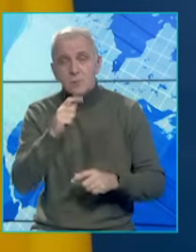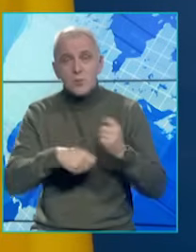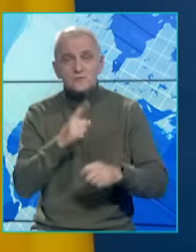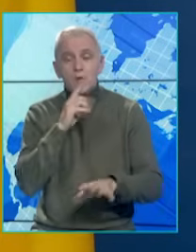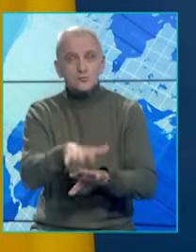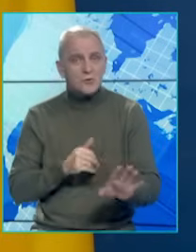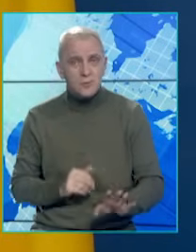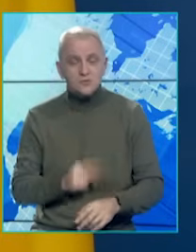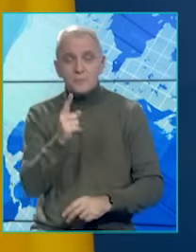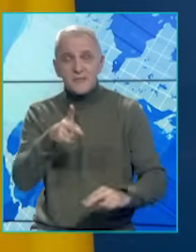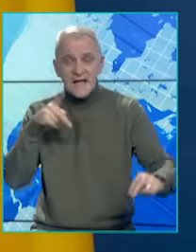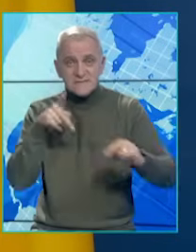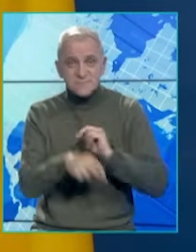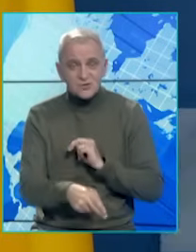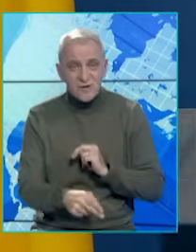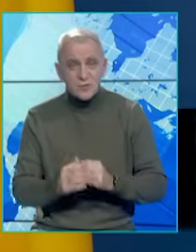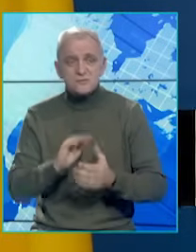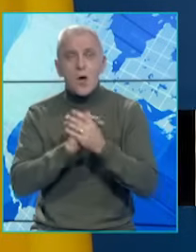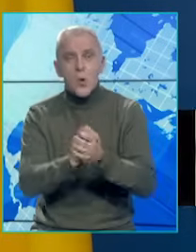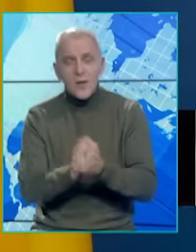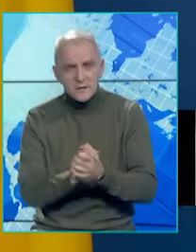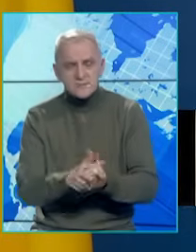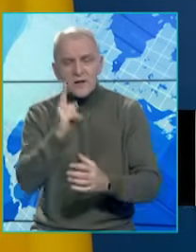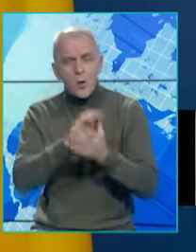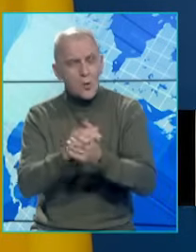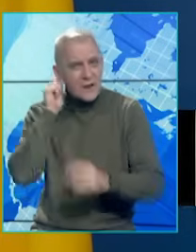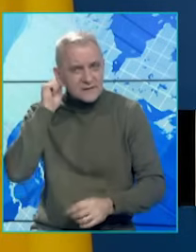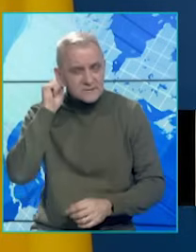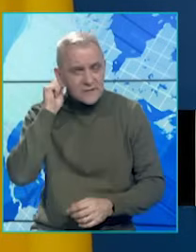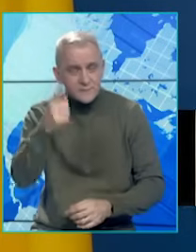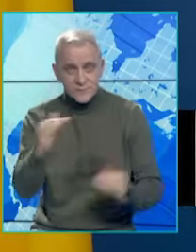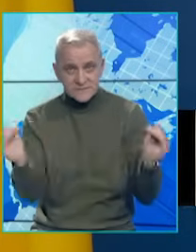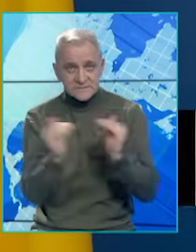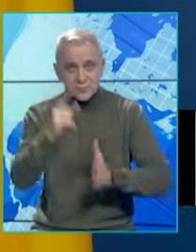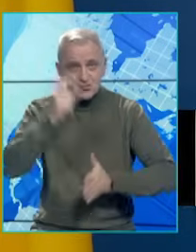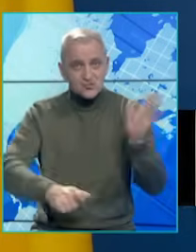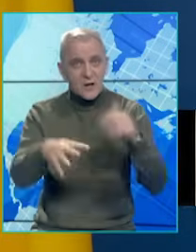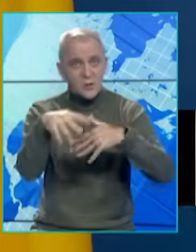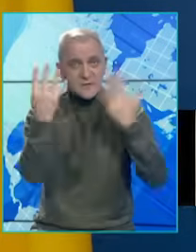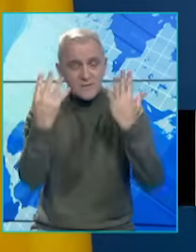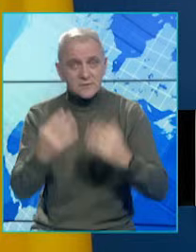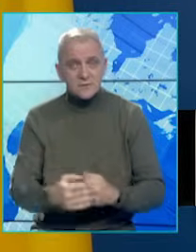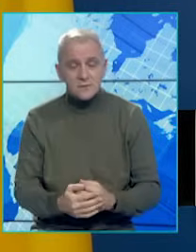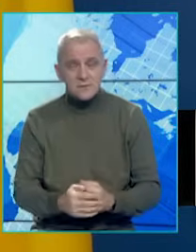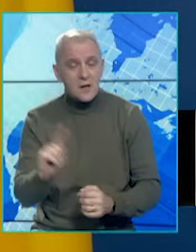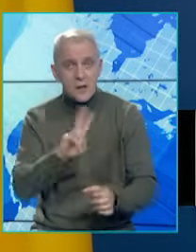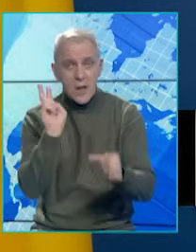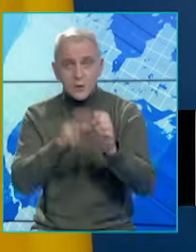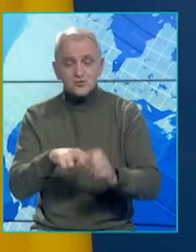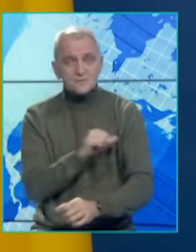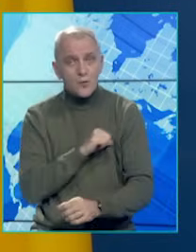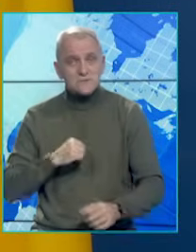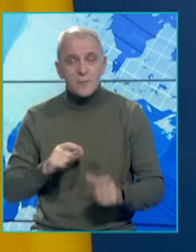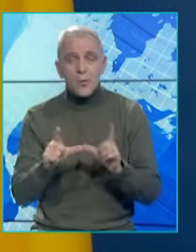započeli. Sprečavaju se kolegice i kolege da, sukladno članku 9, ne sudjeluju samo